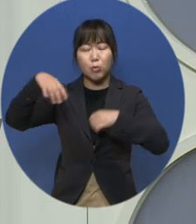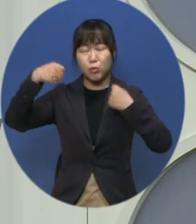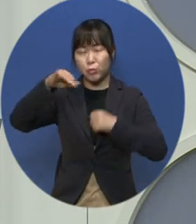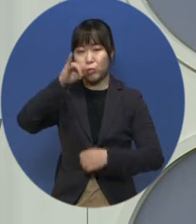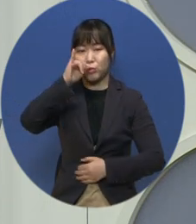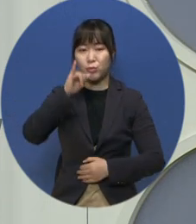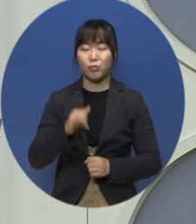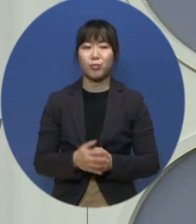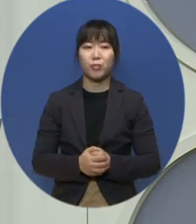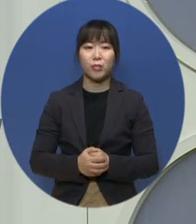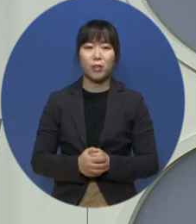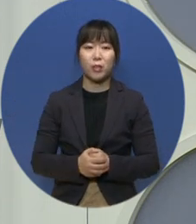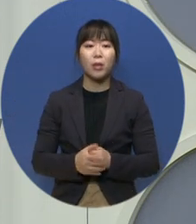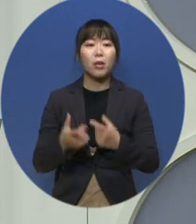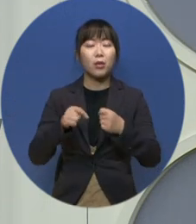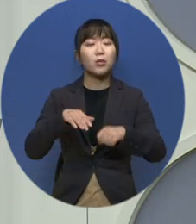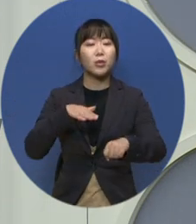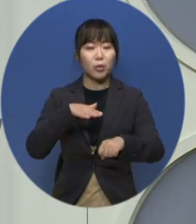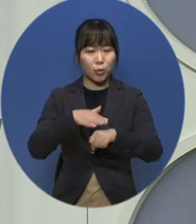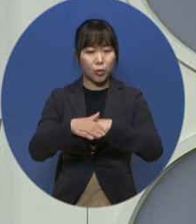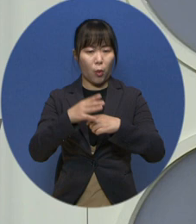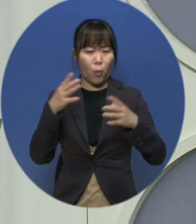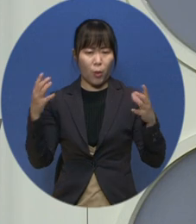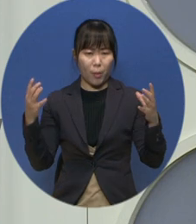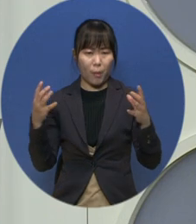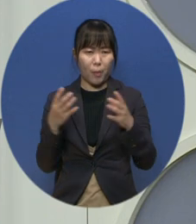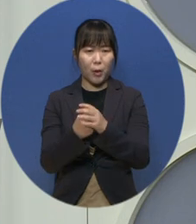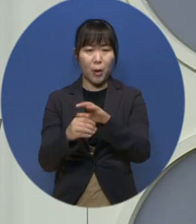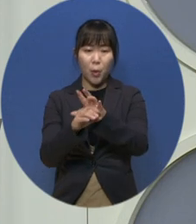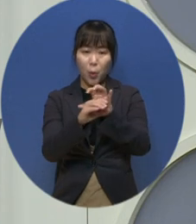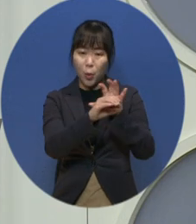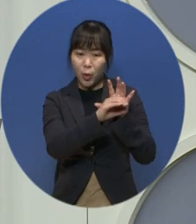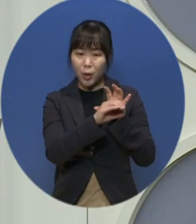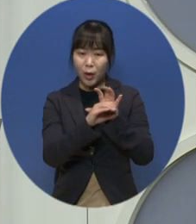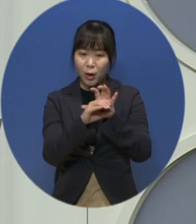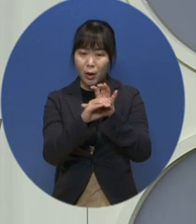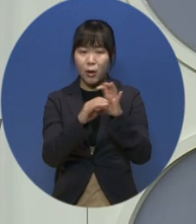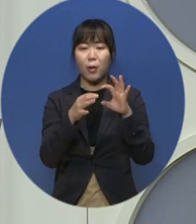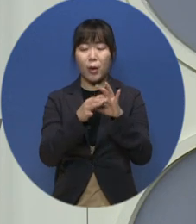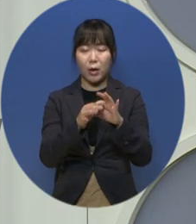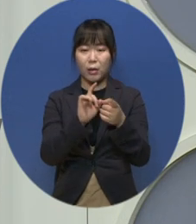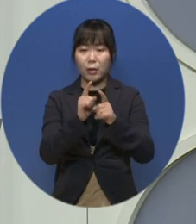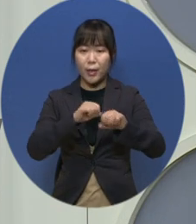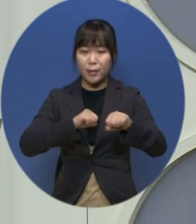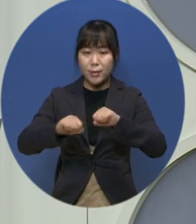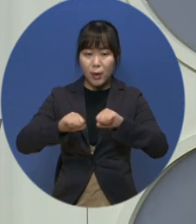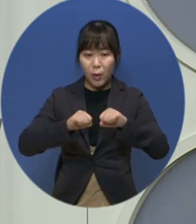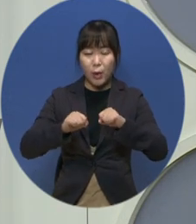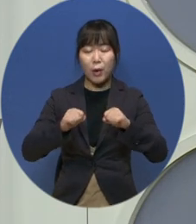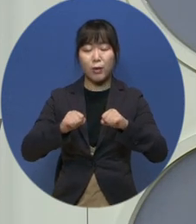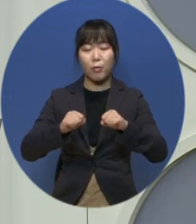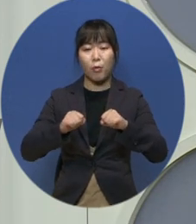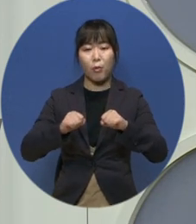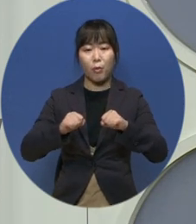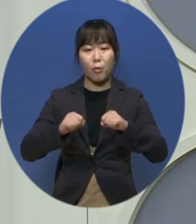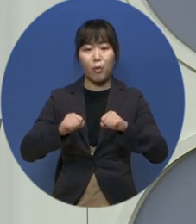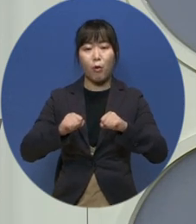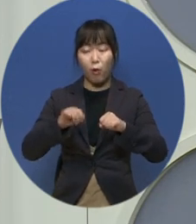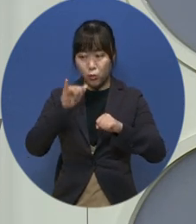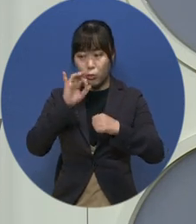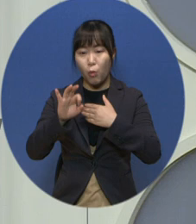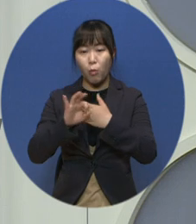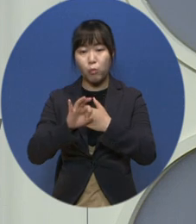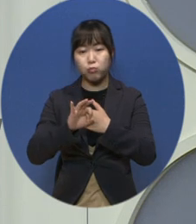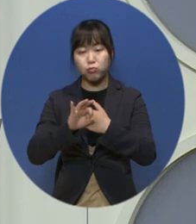하고 있는데요. 그런 식으로 이제 완벽하게 예를 들어서 코로나에 대한 대처를 하면서 공연을 진행하고